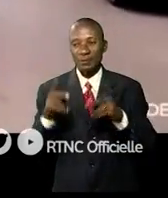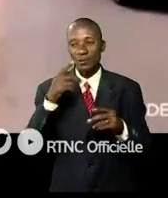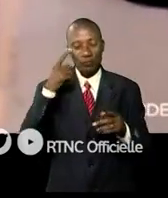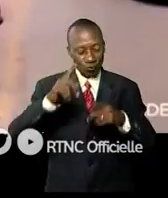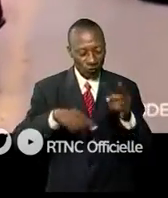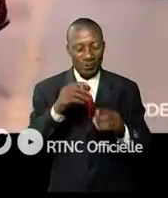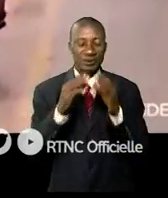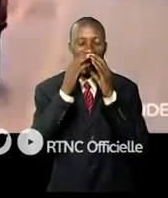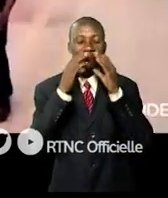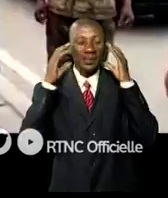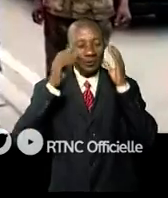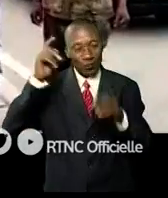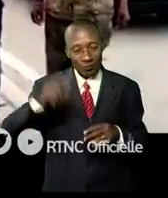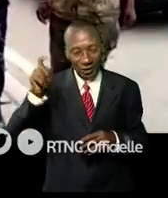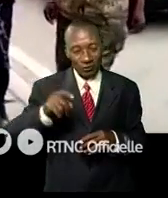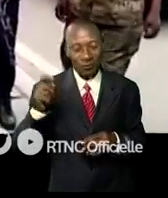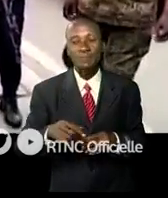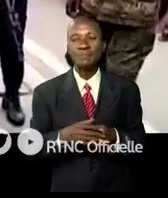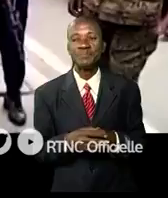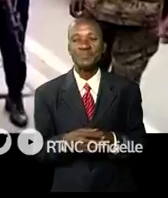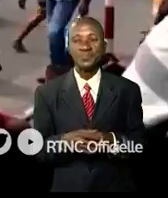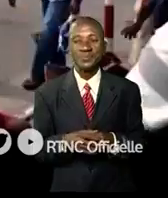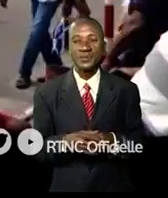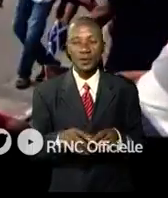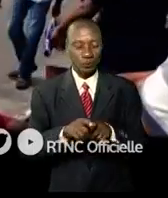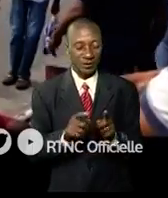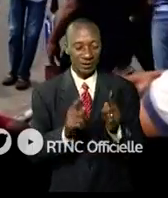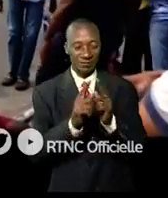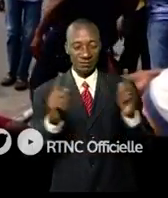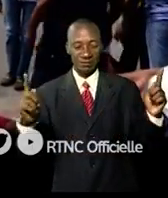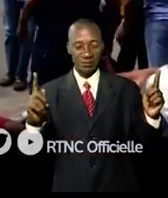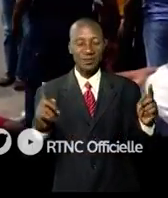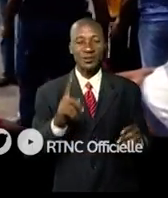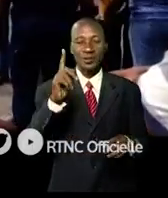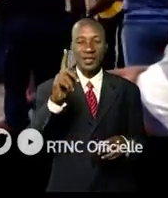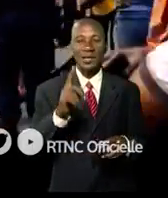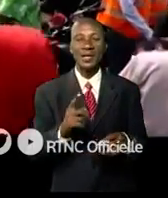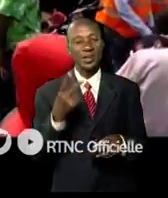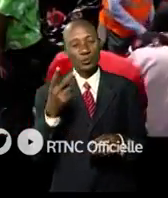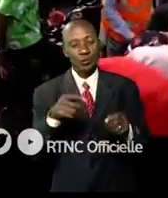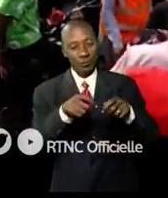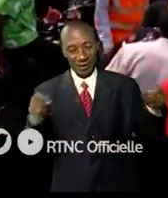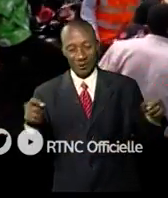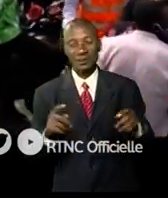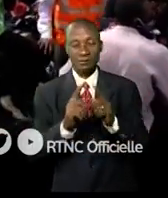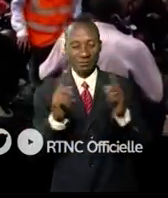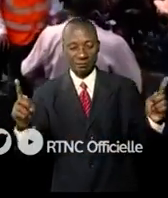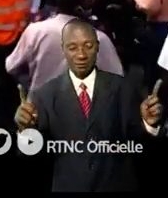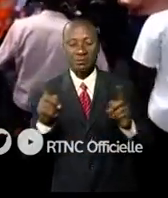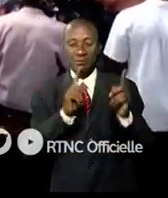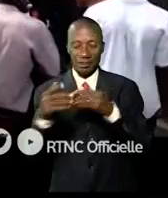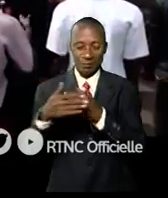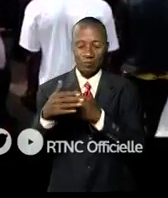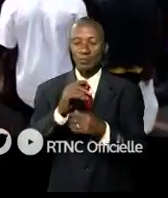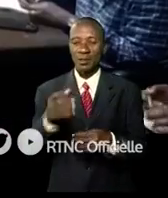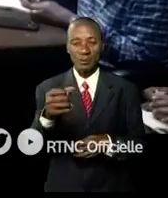port de masque obligatoire et la non-distanciation d'au moins un mètre dans les divers milieux publics, lieux mouvementés et grands carrefours de la